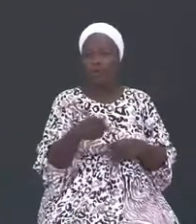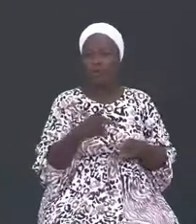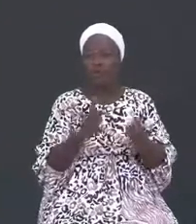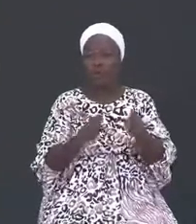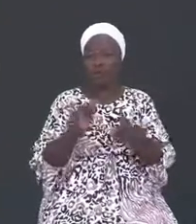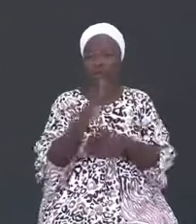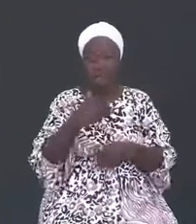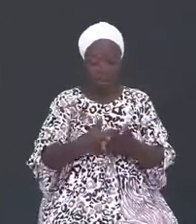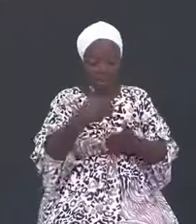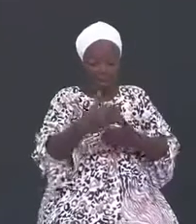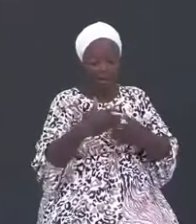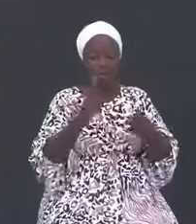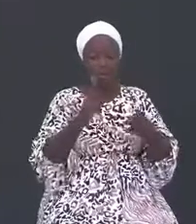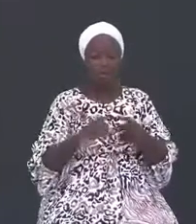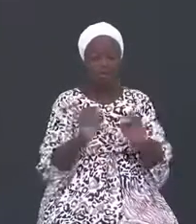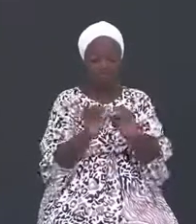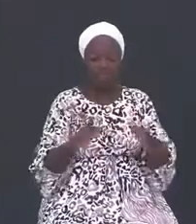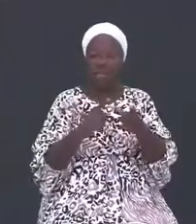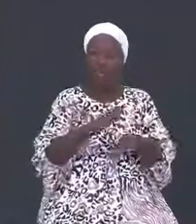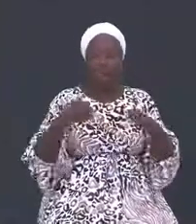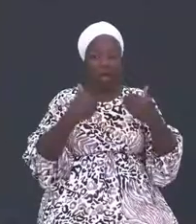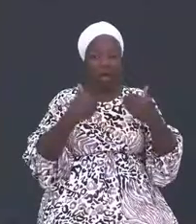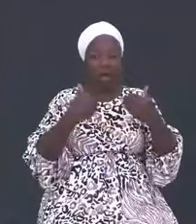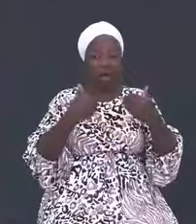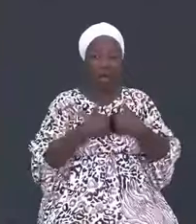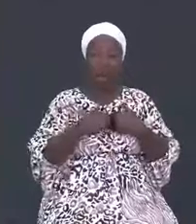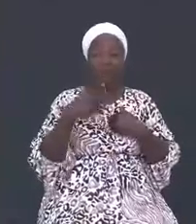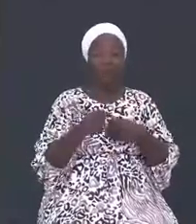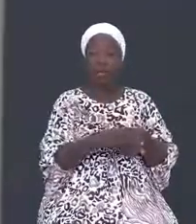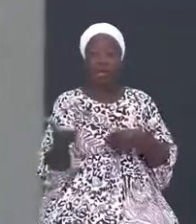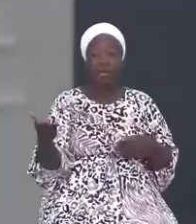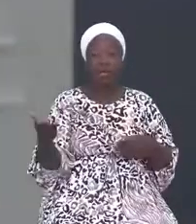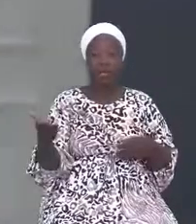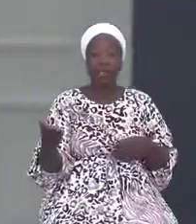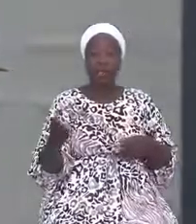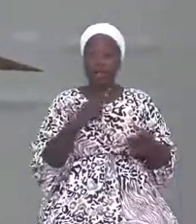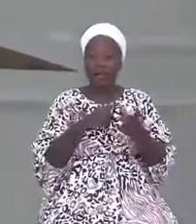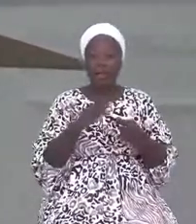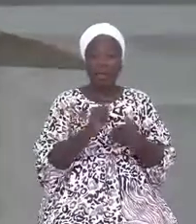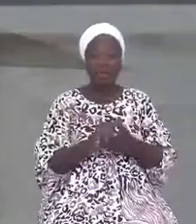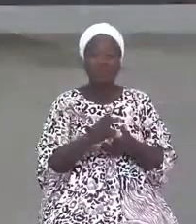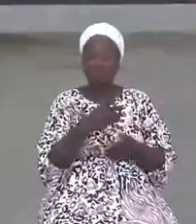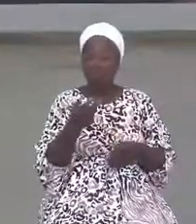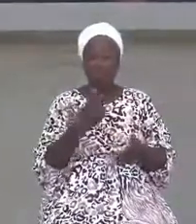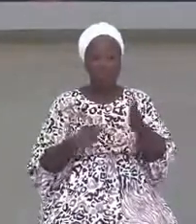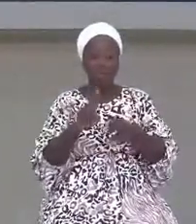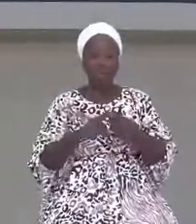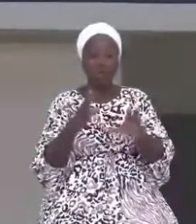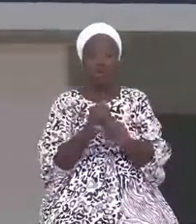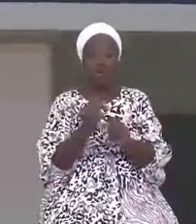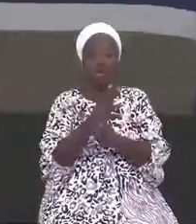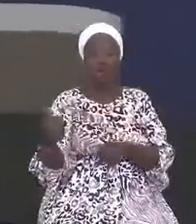qui sont qui n'ont rien du tout et ils n'ont même pas le nécessaire pour prendre soin de même